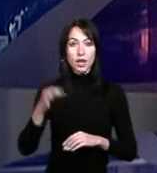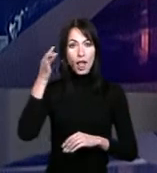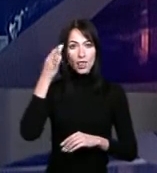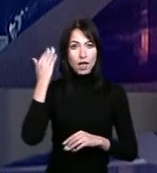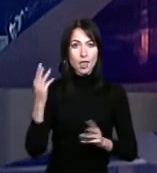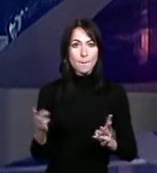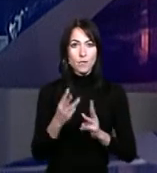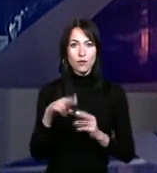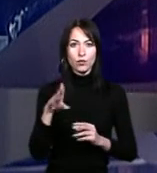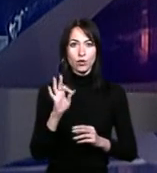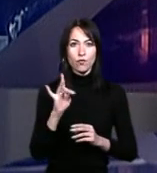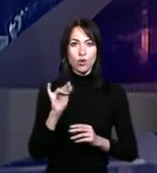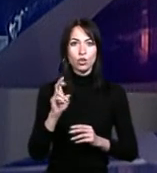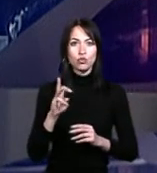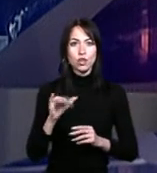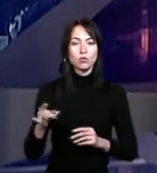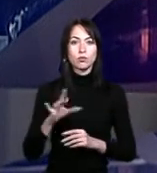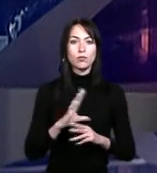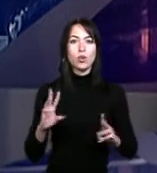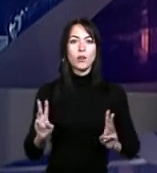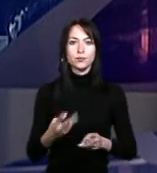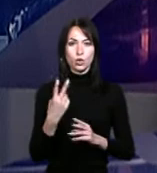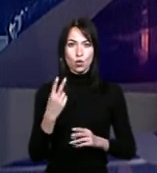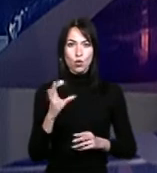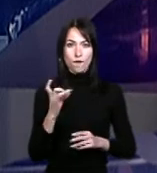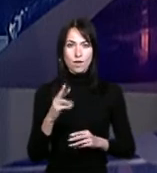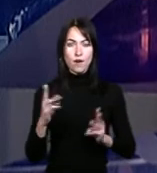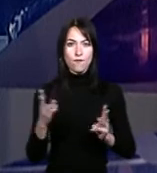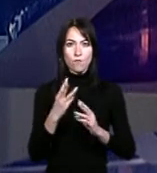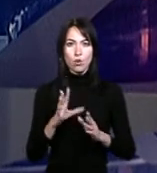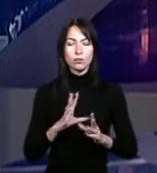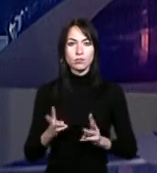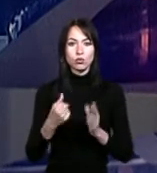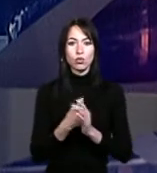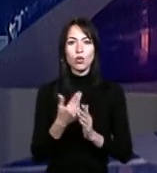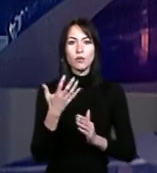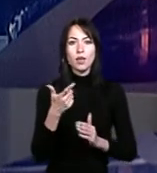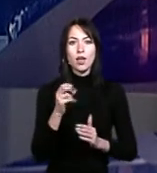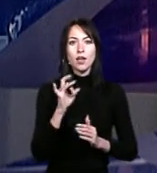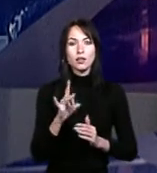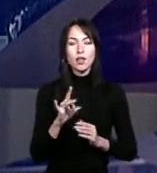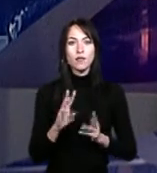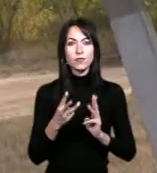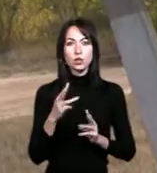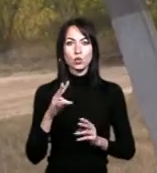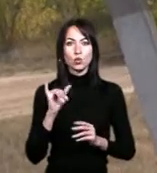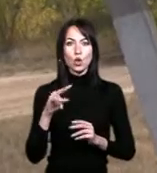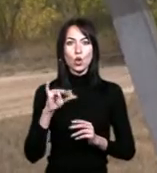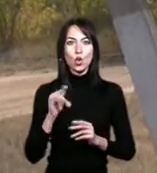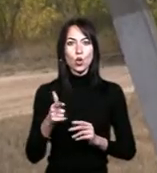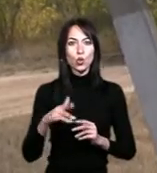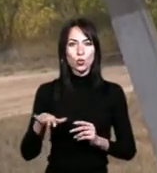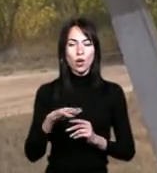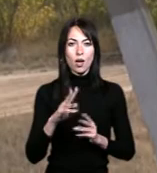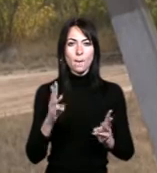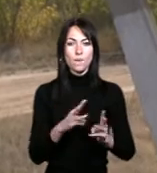Нагадаємо, пожежа у Дворічанському районі спалахнула 2 вересня. Вогонь охопив до 500 гектарів лісу та луків. Полум'я перекинулося